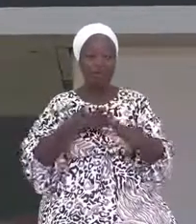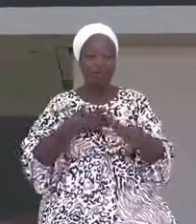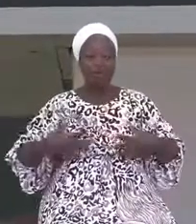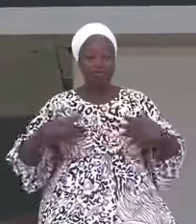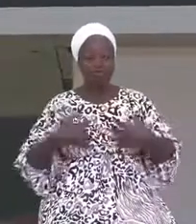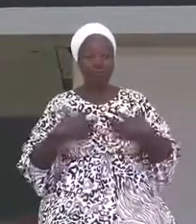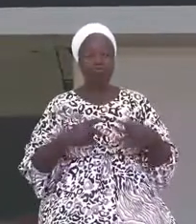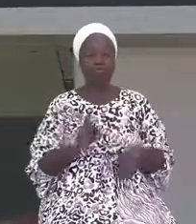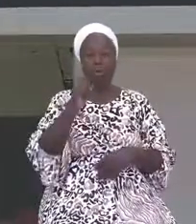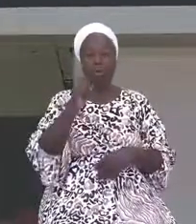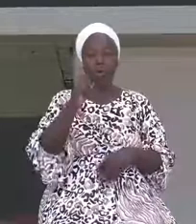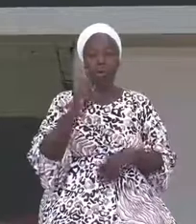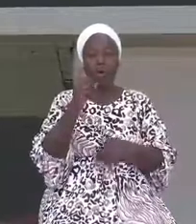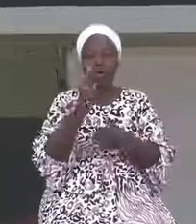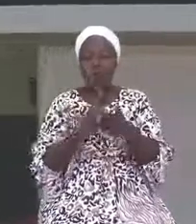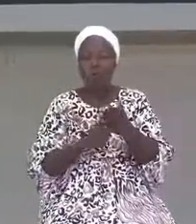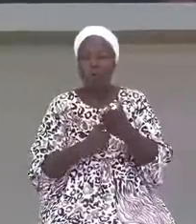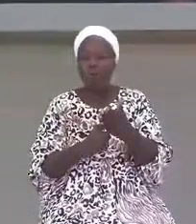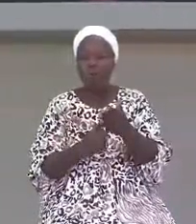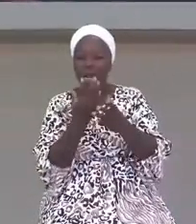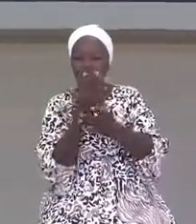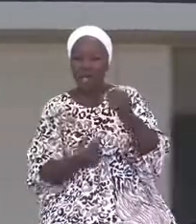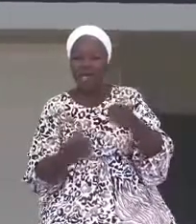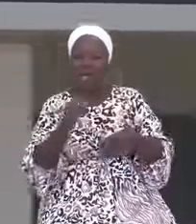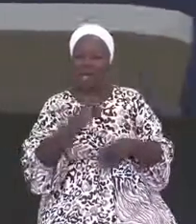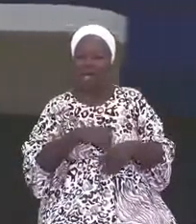J'ai observé toutes ces choses. Que me manque-t-il encore?